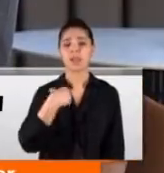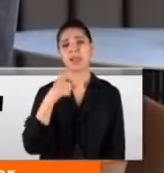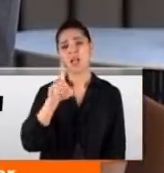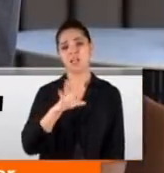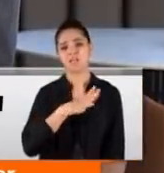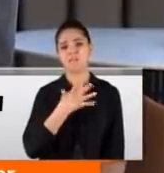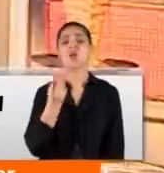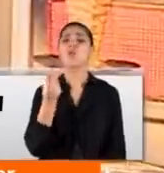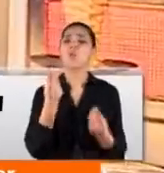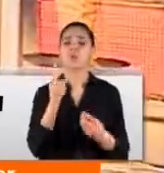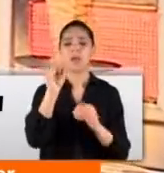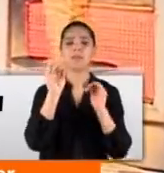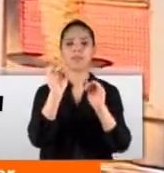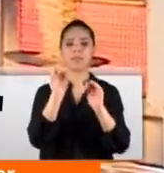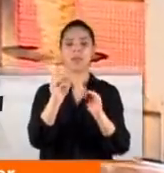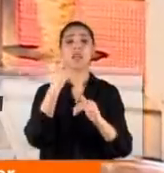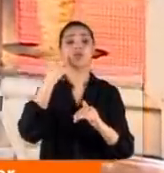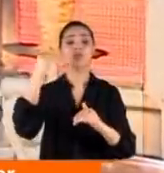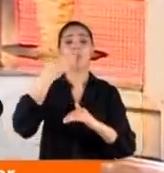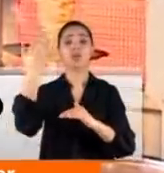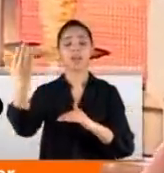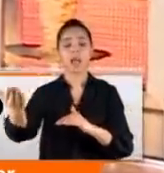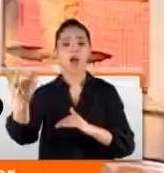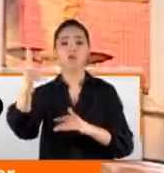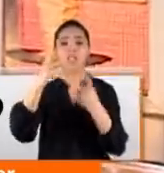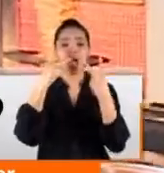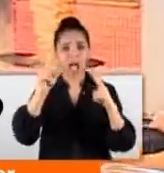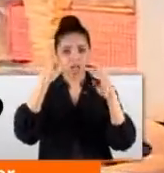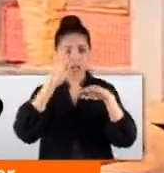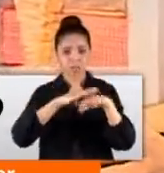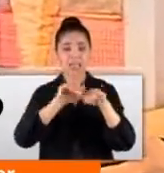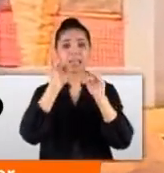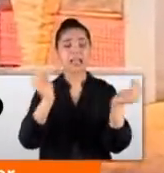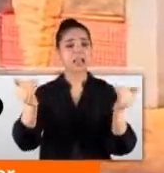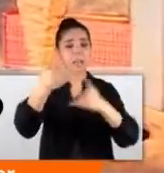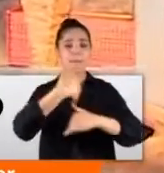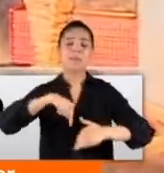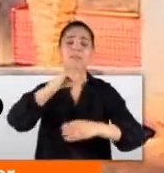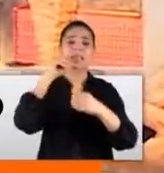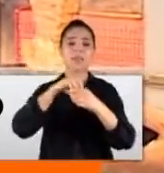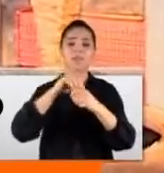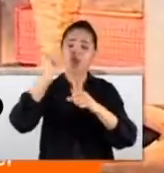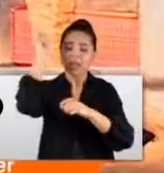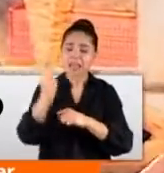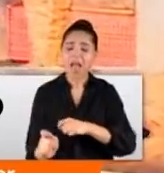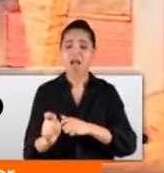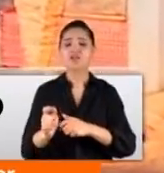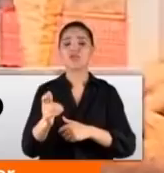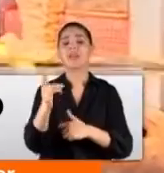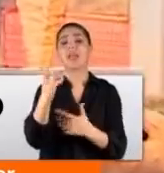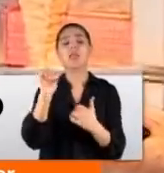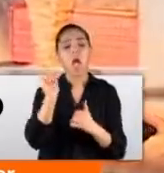şey, çok güzel bir destek bence. Yani Cumhurbaşkanlığımızın biz açıklamış olduğu destek paketi bizim için gerçekten